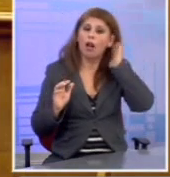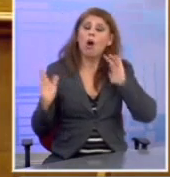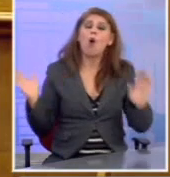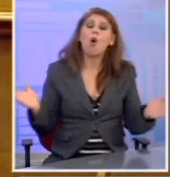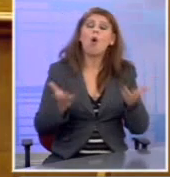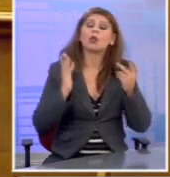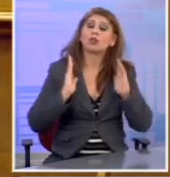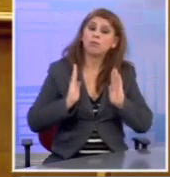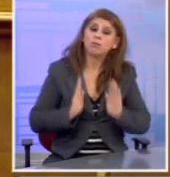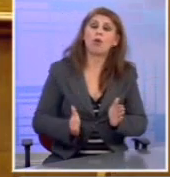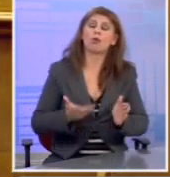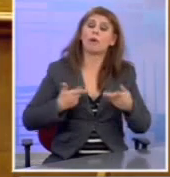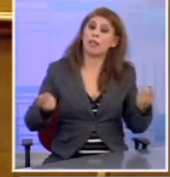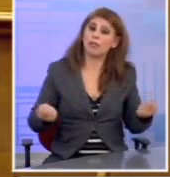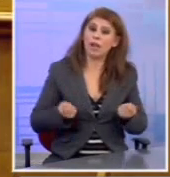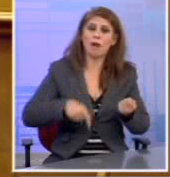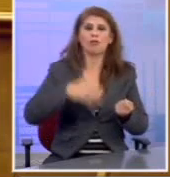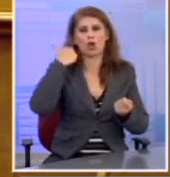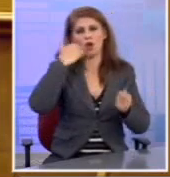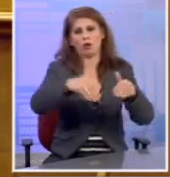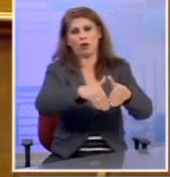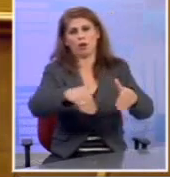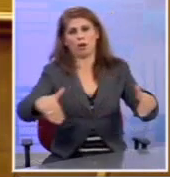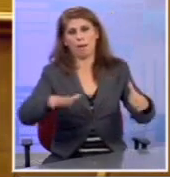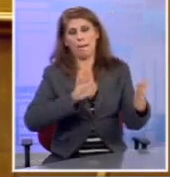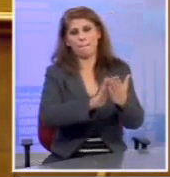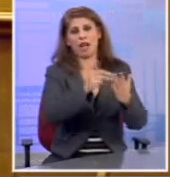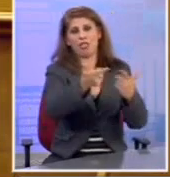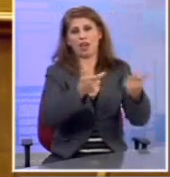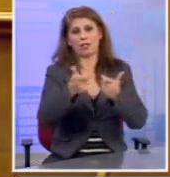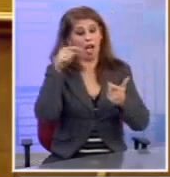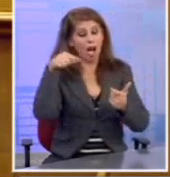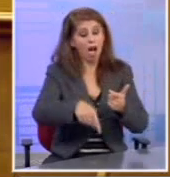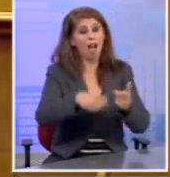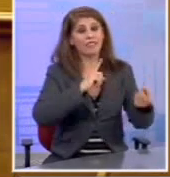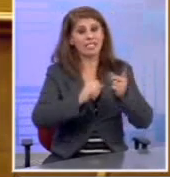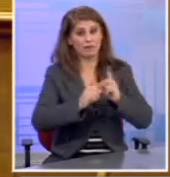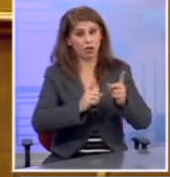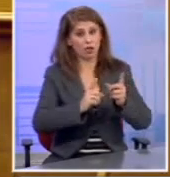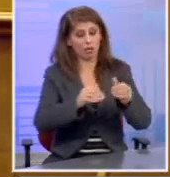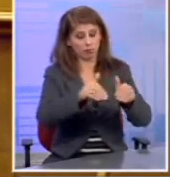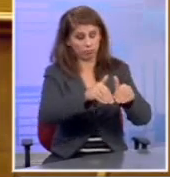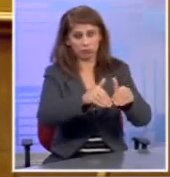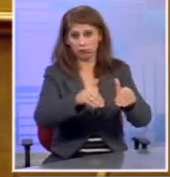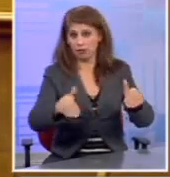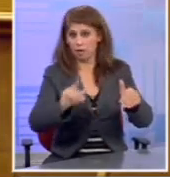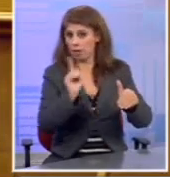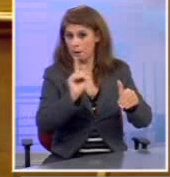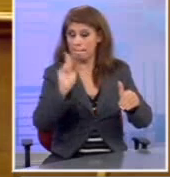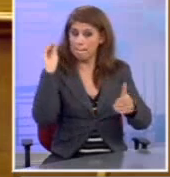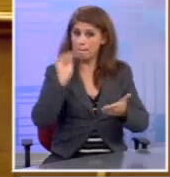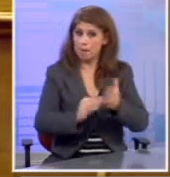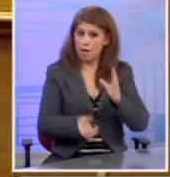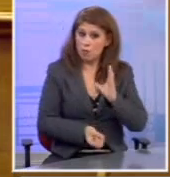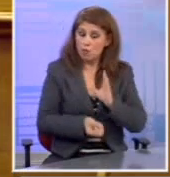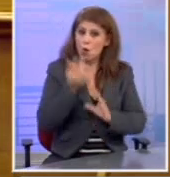και αυτή είναι η κόκκινη γραμμή μας απέναντι στους δανειστές. Αυτή η συμφωνία να μην οδηγήσει σε νέες οδυνηρές